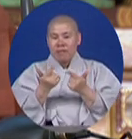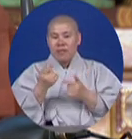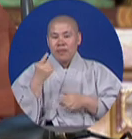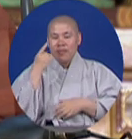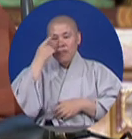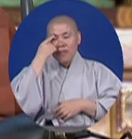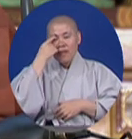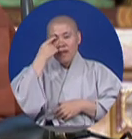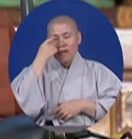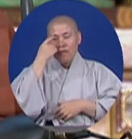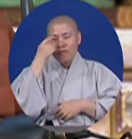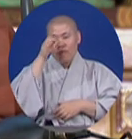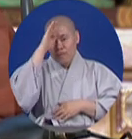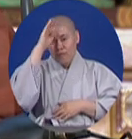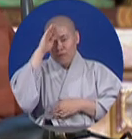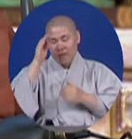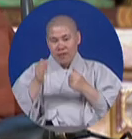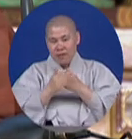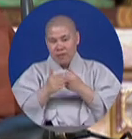자기 눈병에서 온 겁니다, 이게.